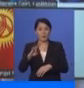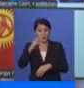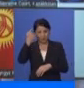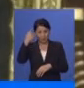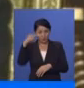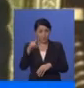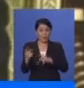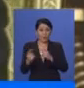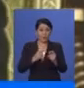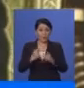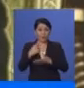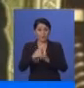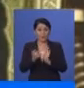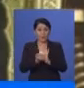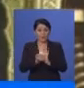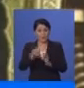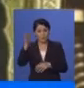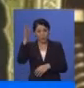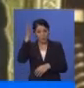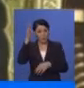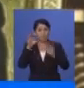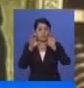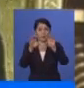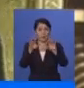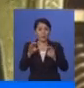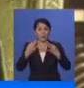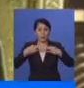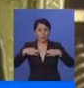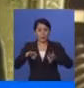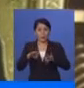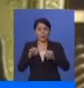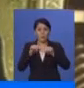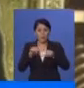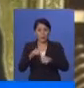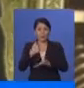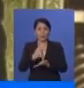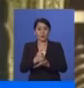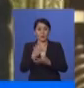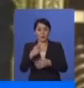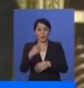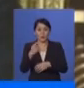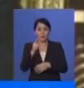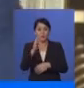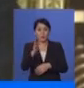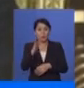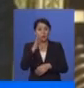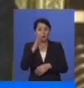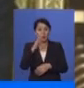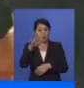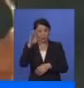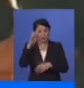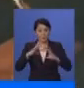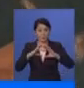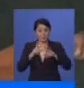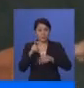идеялық жетекшілігімен қабылданғанын еске салды. Әрі бұл конституция тәуелсіздіктің берік құқықтық негізін қалағанын айтты. Алдағы уақытта ел мен әлемде